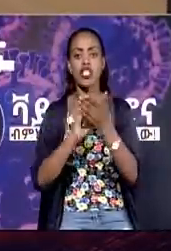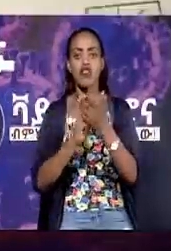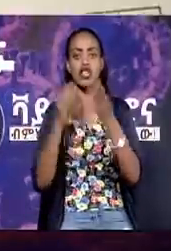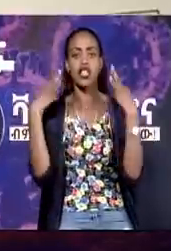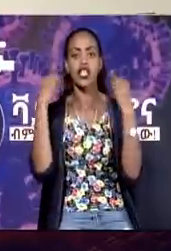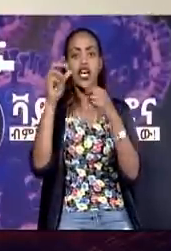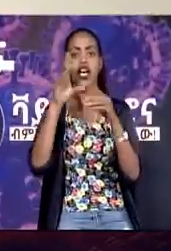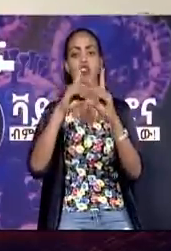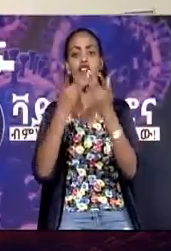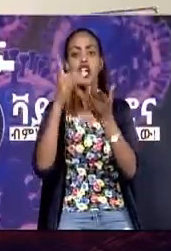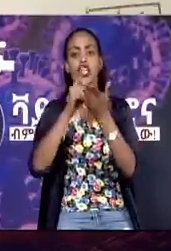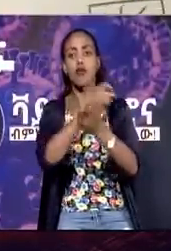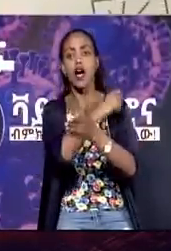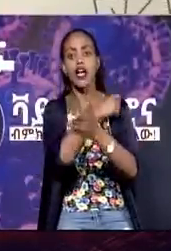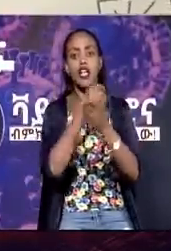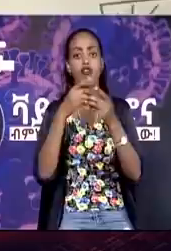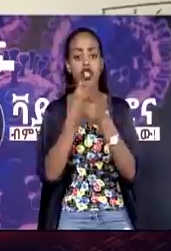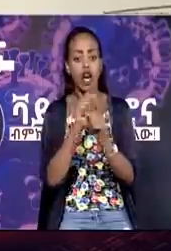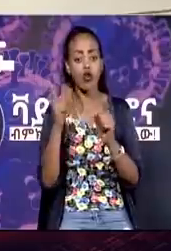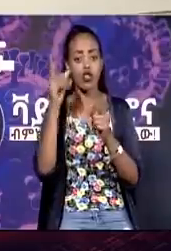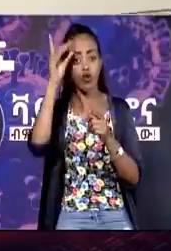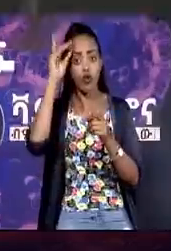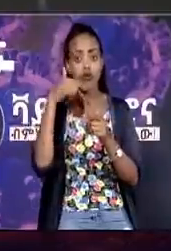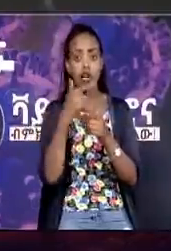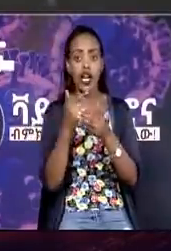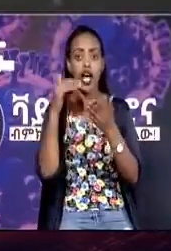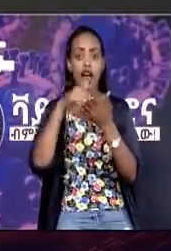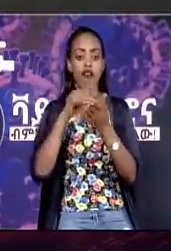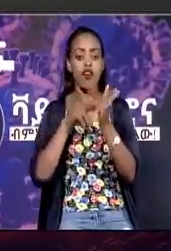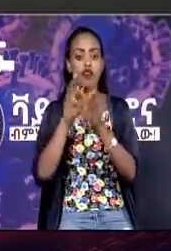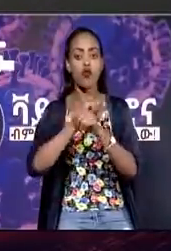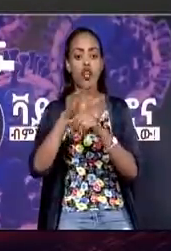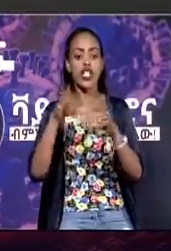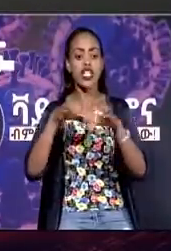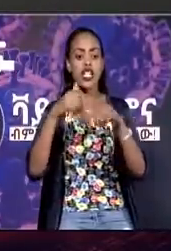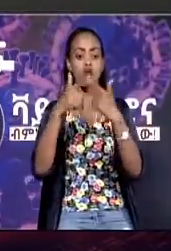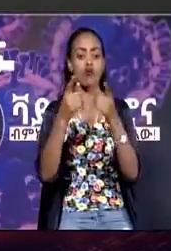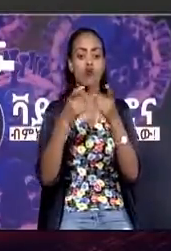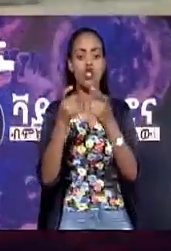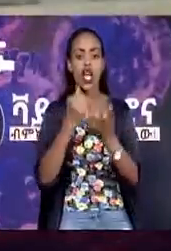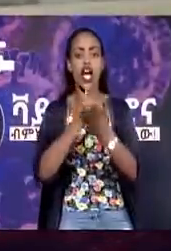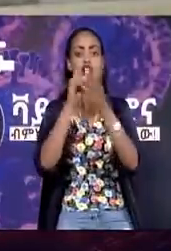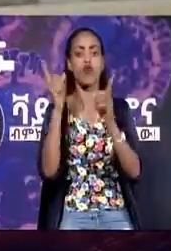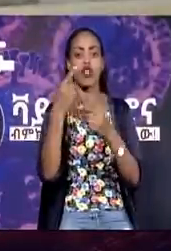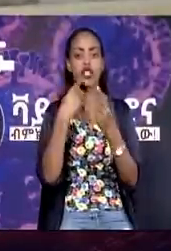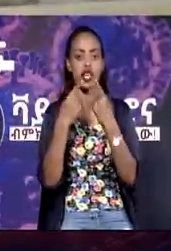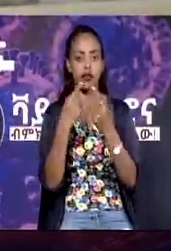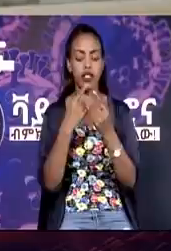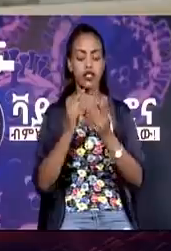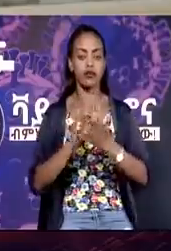عيدر فتحاويت كيروس اتي تغيرزو لحجز ابي فيروس كورونا زغبر كيد مكل حل مكوصارن حجز 50 تزاريبن